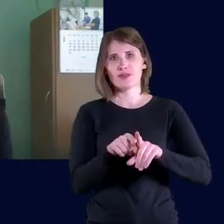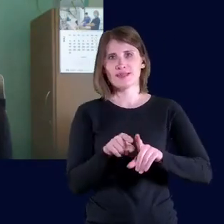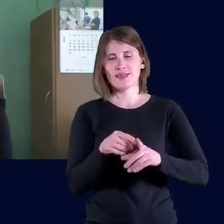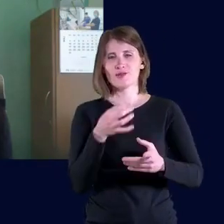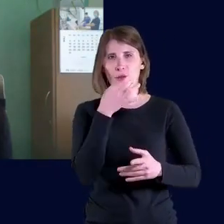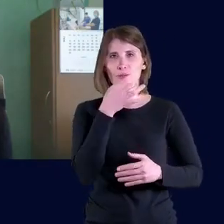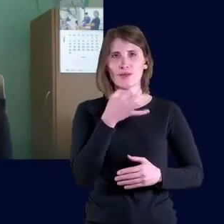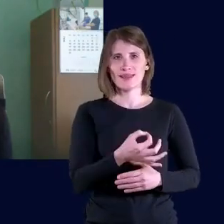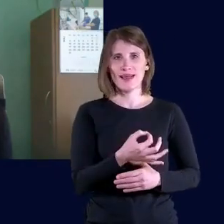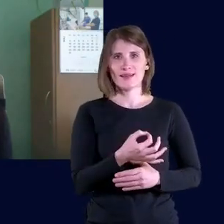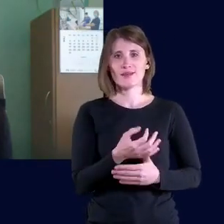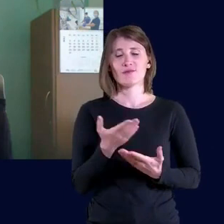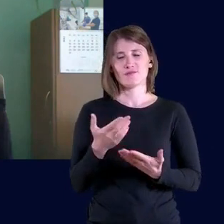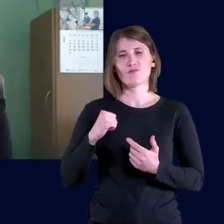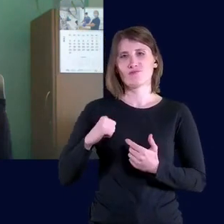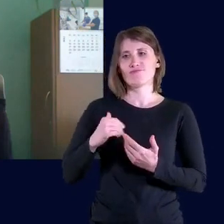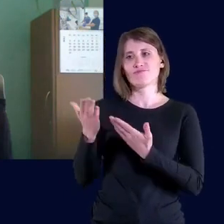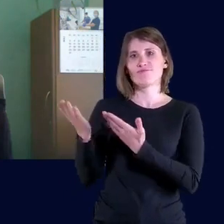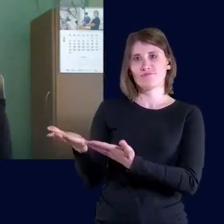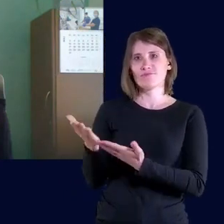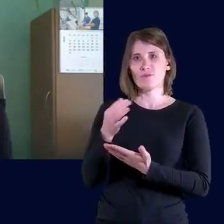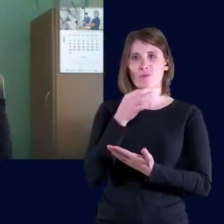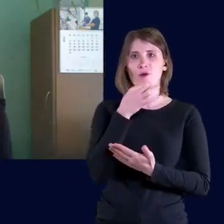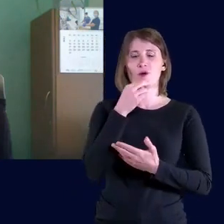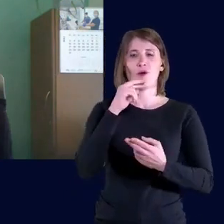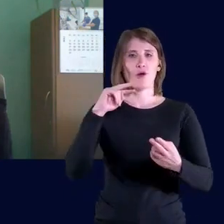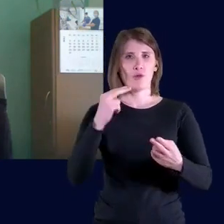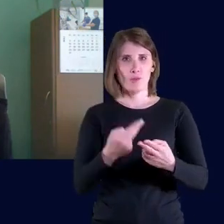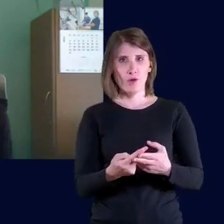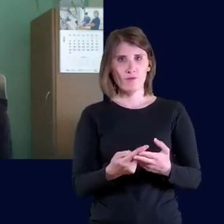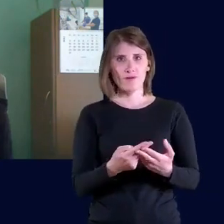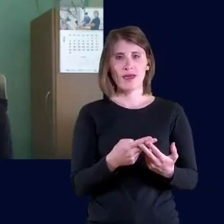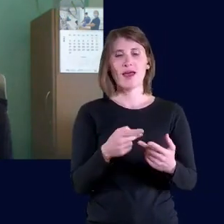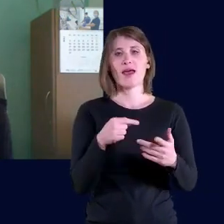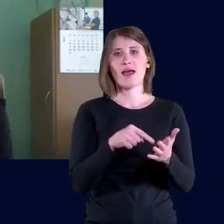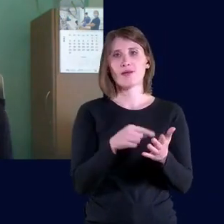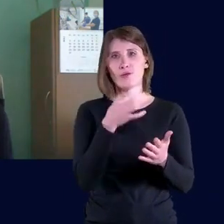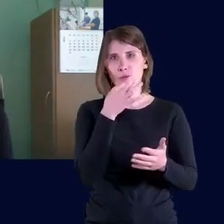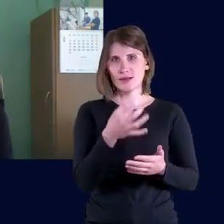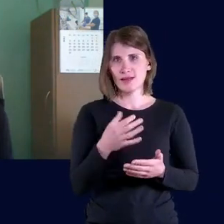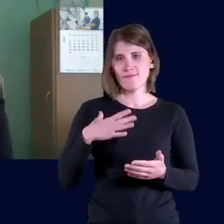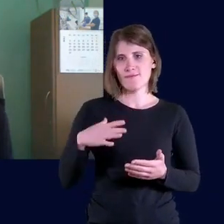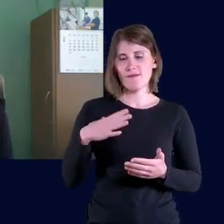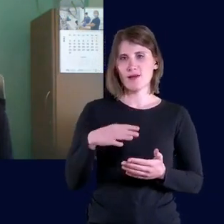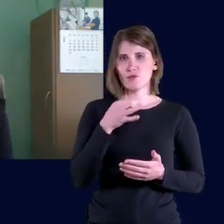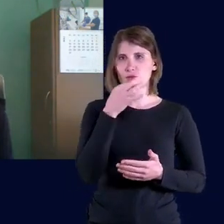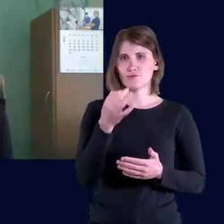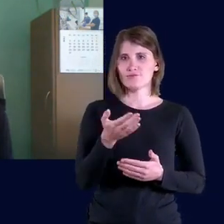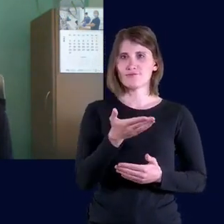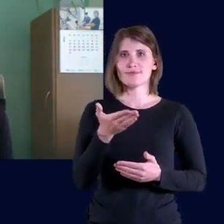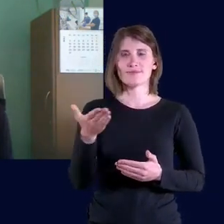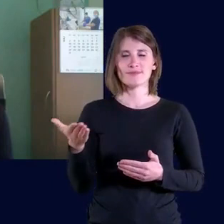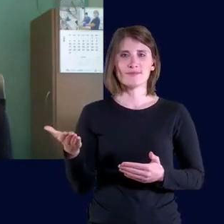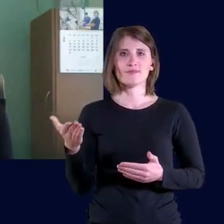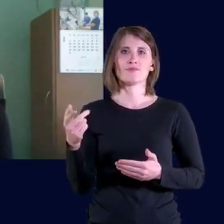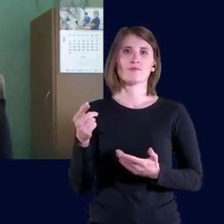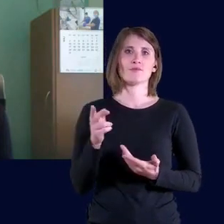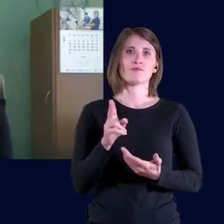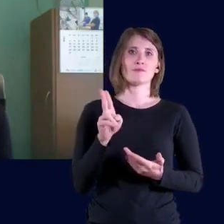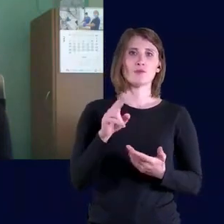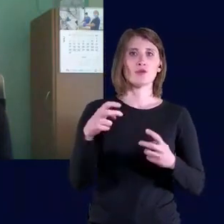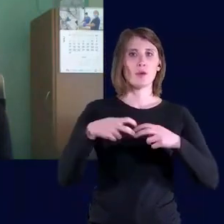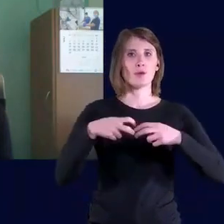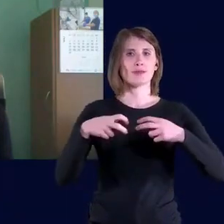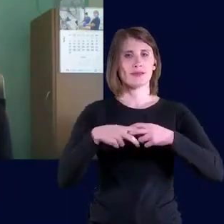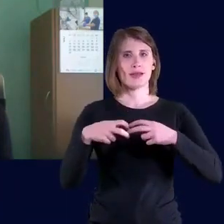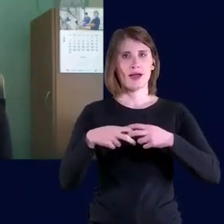najpierw może odpowie pani Małgorzata ale może też zadałbym też Państwu Właśnie którzy są